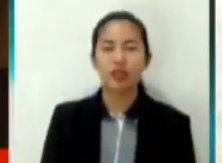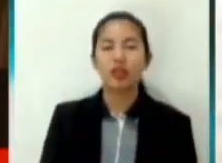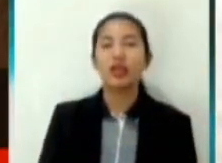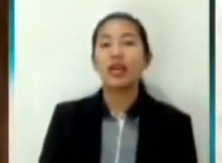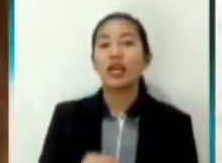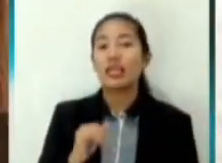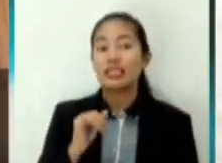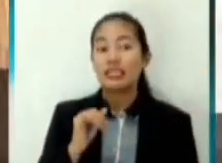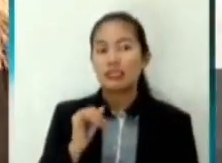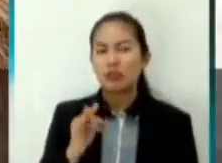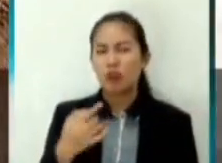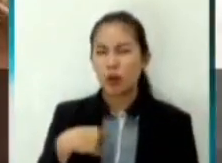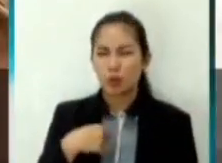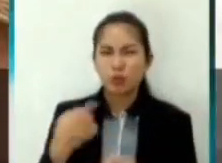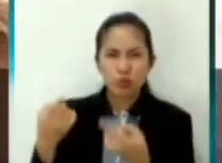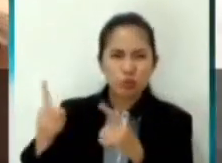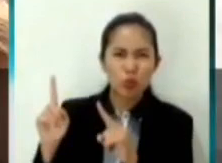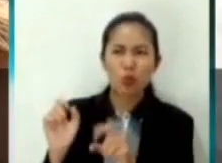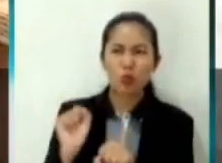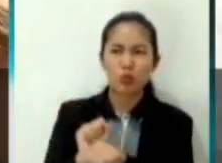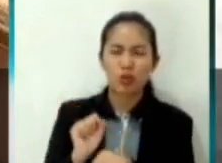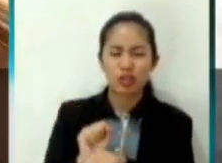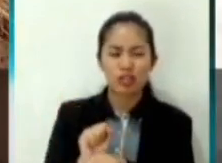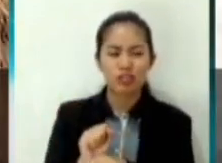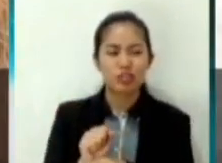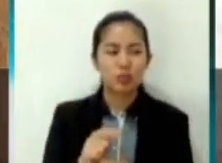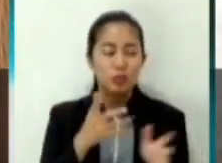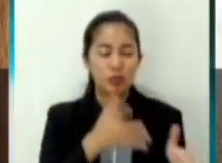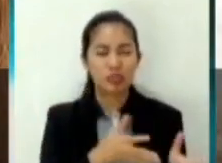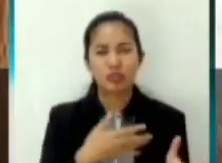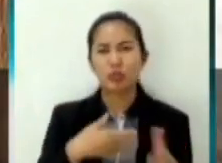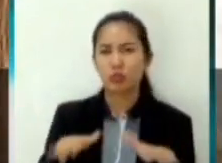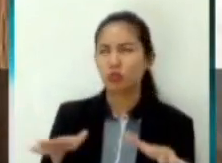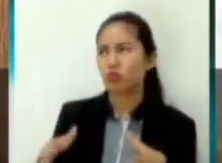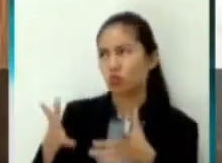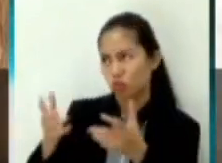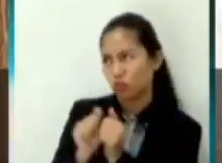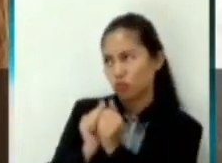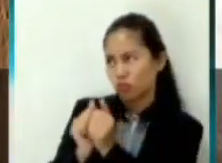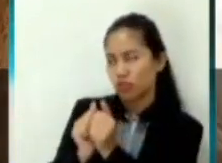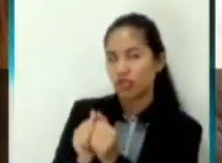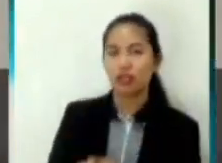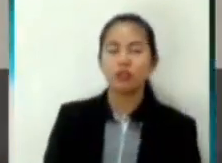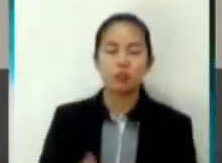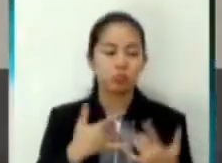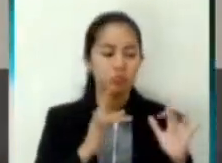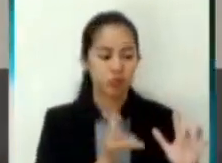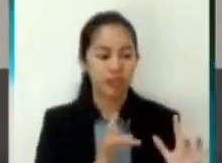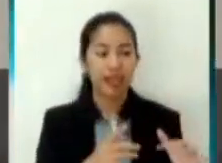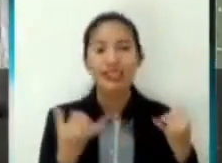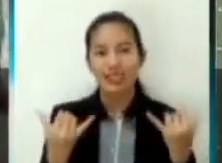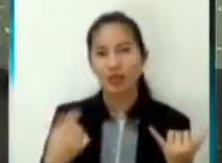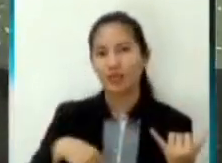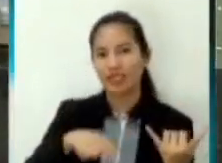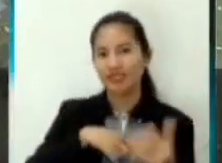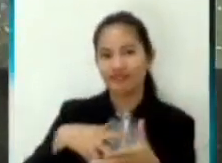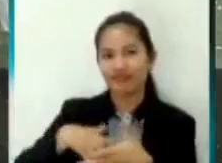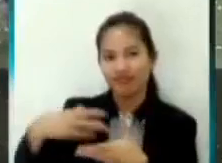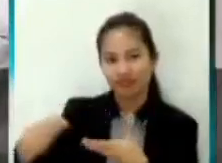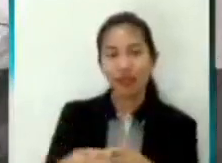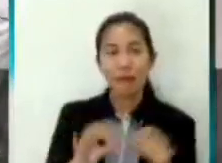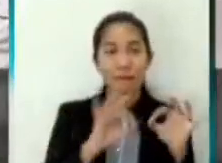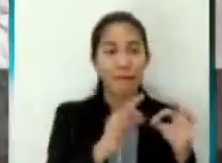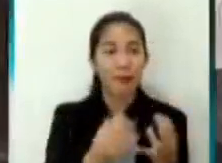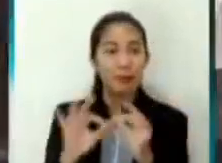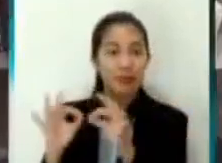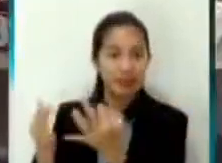sumama. Kaya sobrang nakakaawa. Kaya ngayon na may chance na po, nilabas na po namin. Pami-pamilya rin ang napasugod